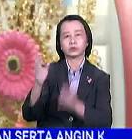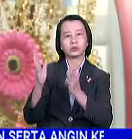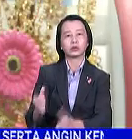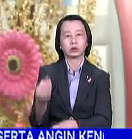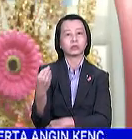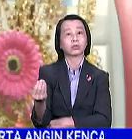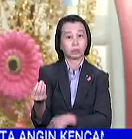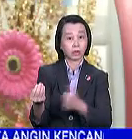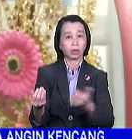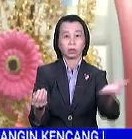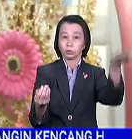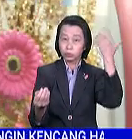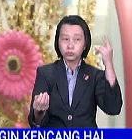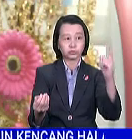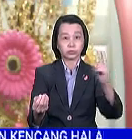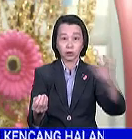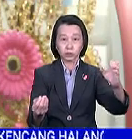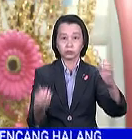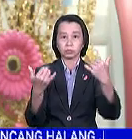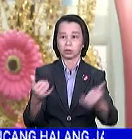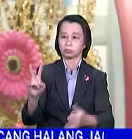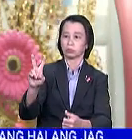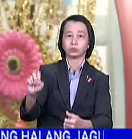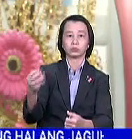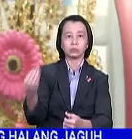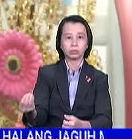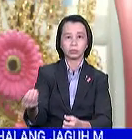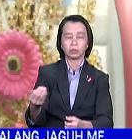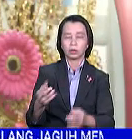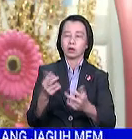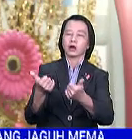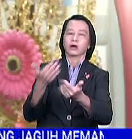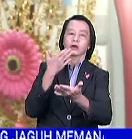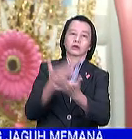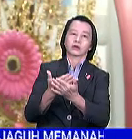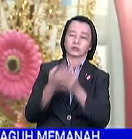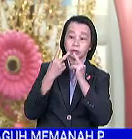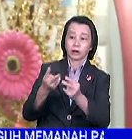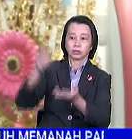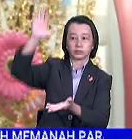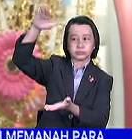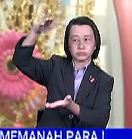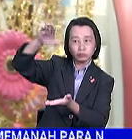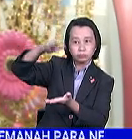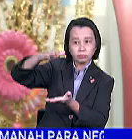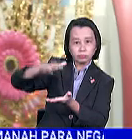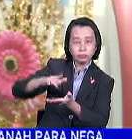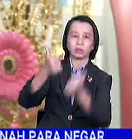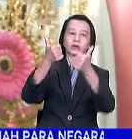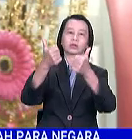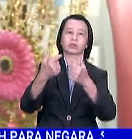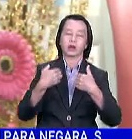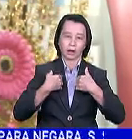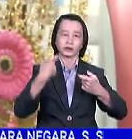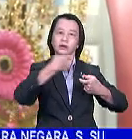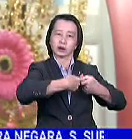yang sangat dialu-alukan dan kita nampak yang pengurangan kes-kes ni adalah berkaitan